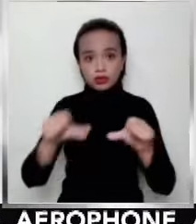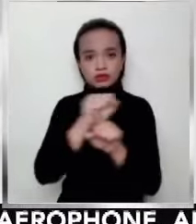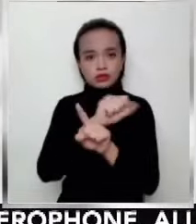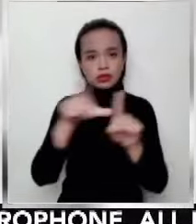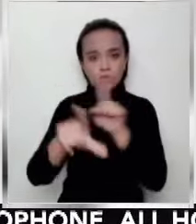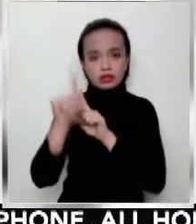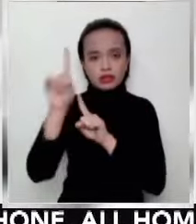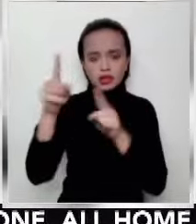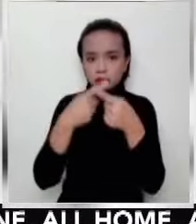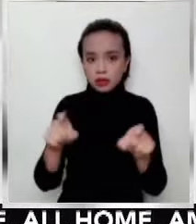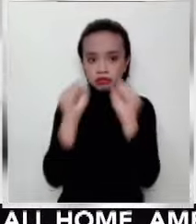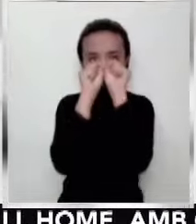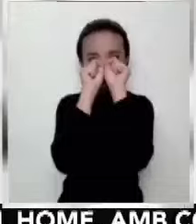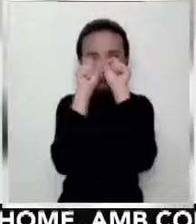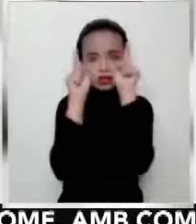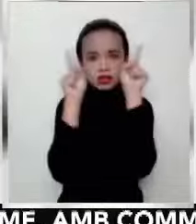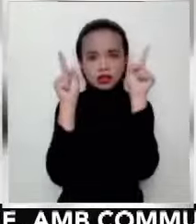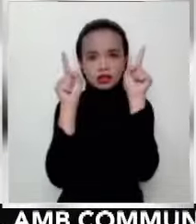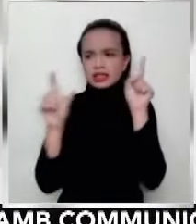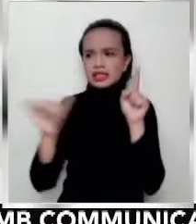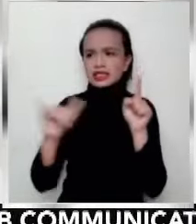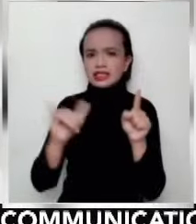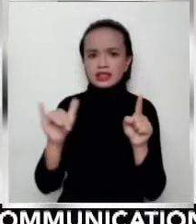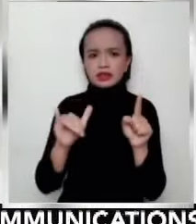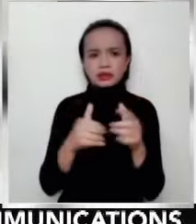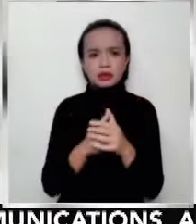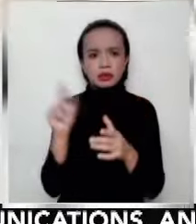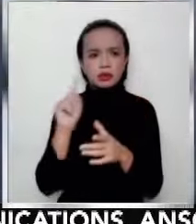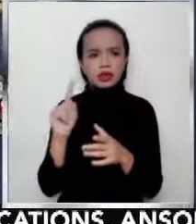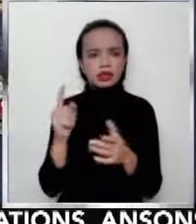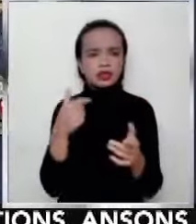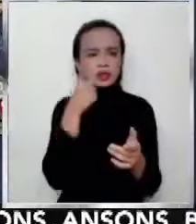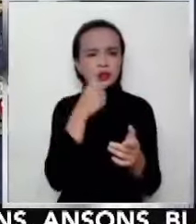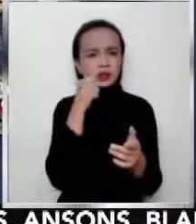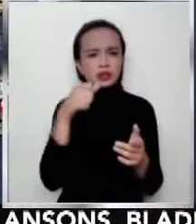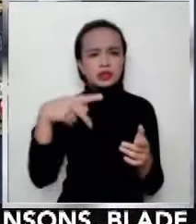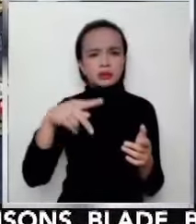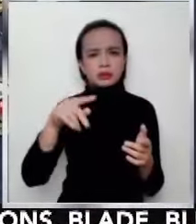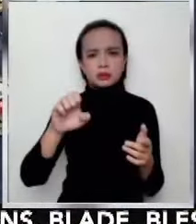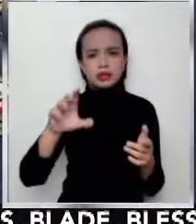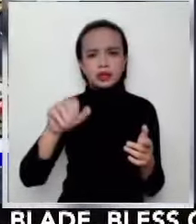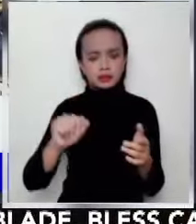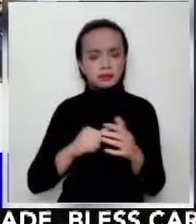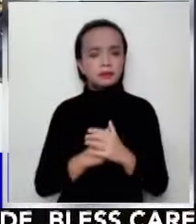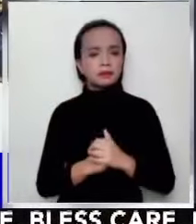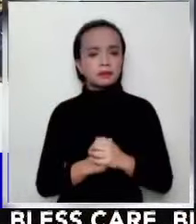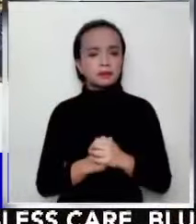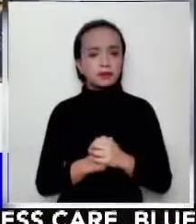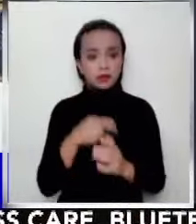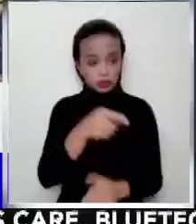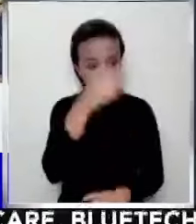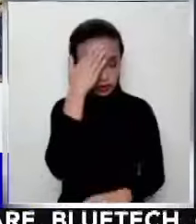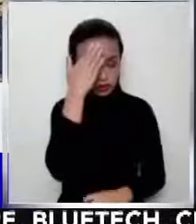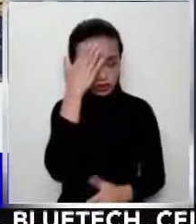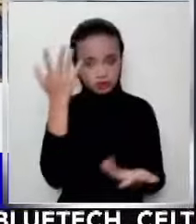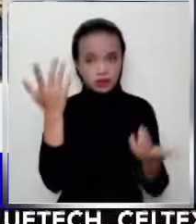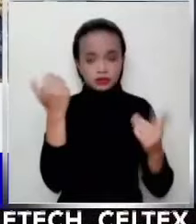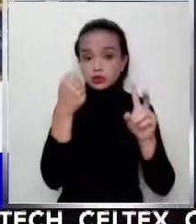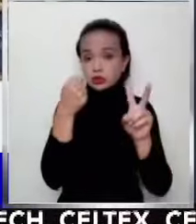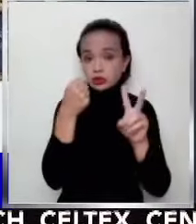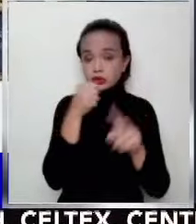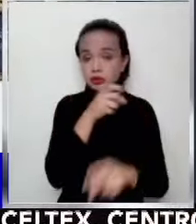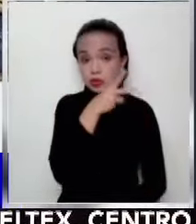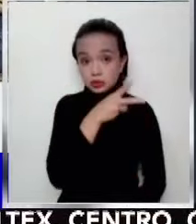na nagmukha siyang isang pickup girl. Alam po ng suspect na ang ating victim ay 17 years